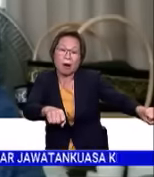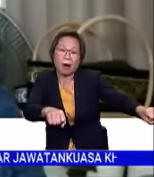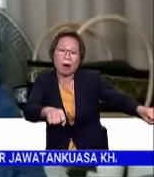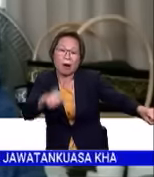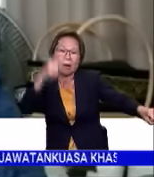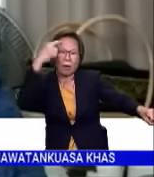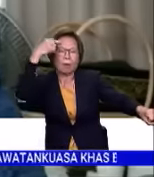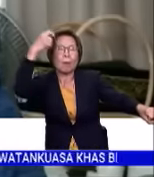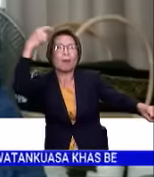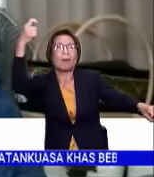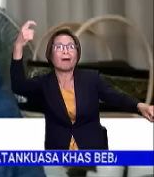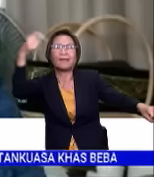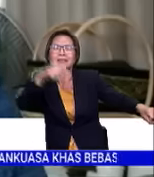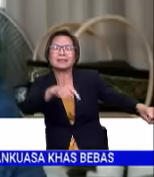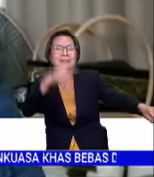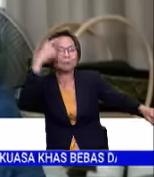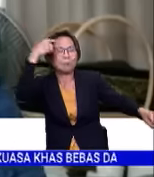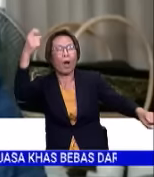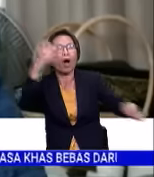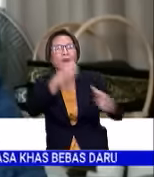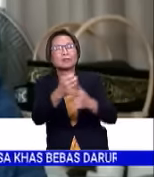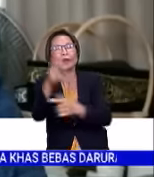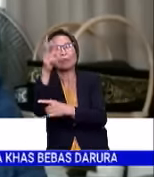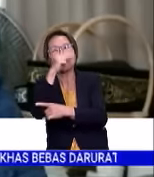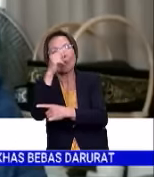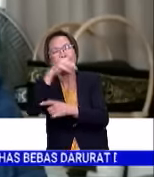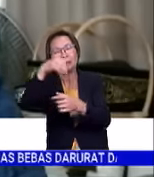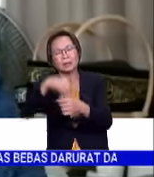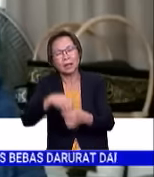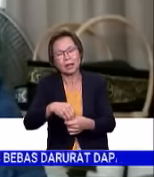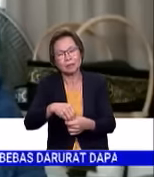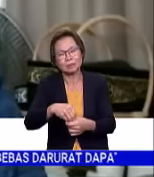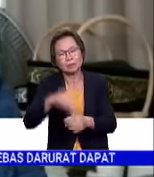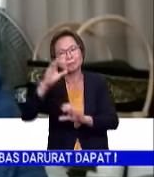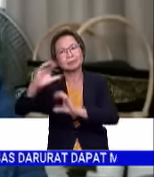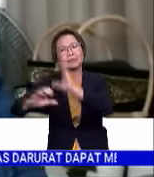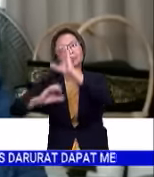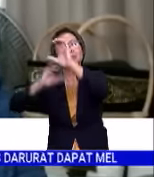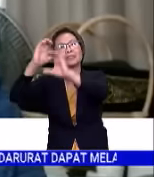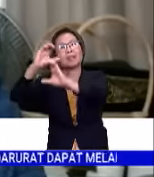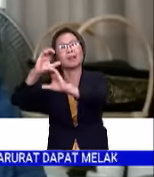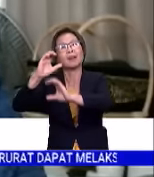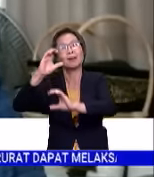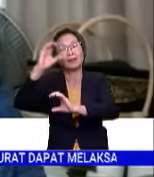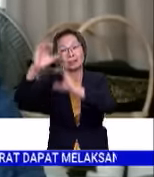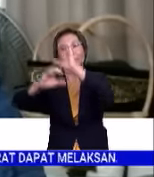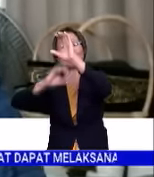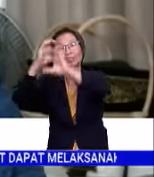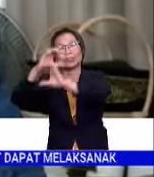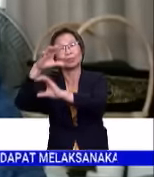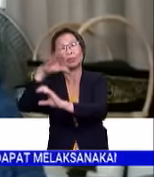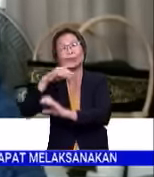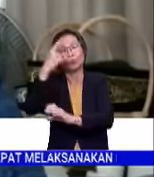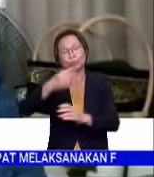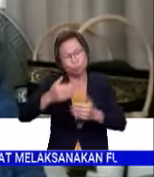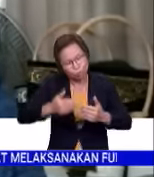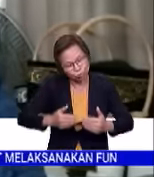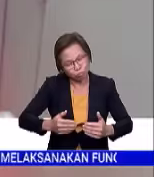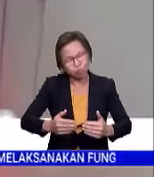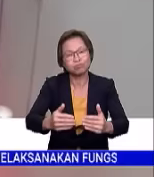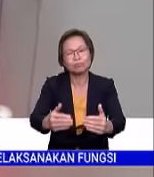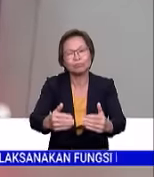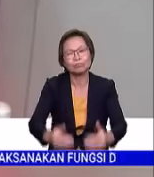hayal dalam impian ataupun terlalai dalam apa ni cita-cita untuk beliau pergi lebih maju ke